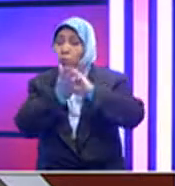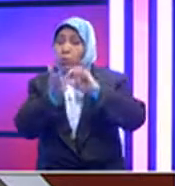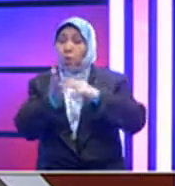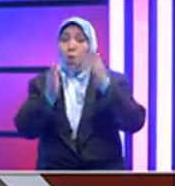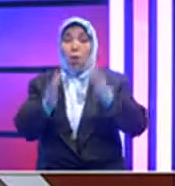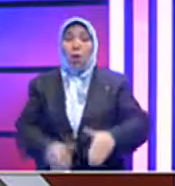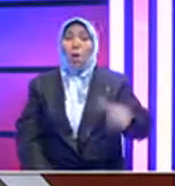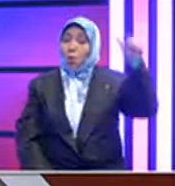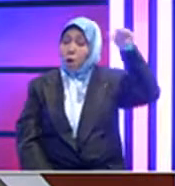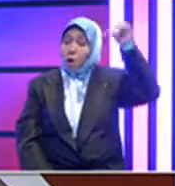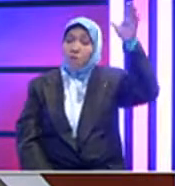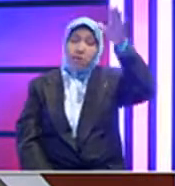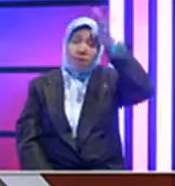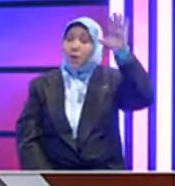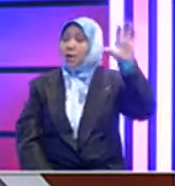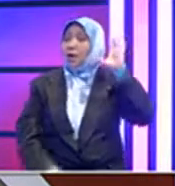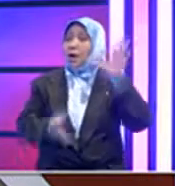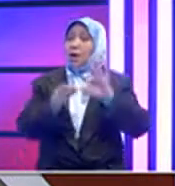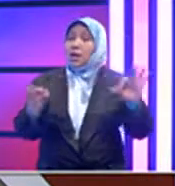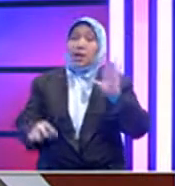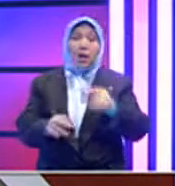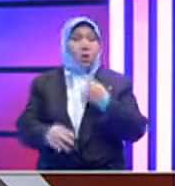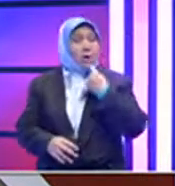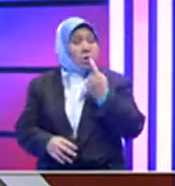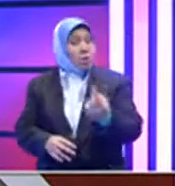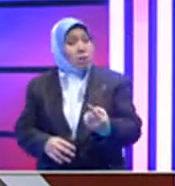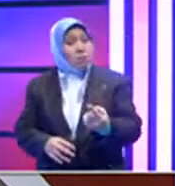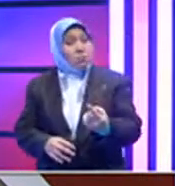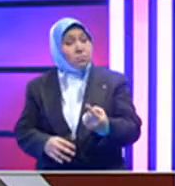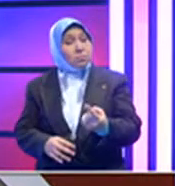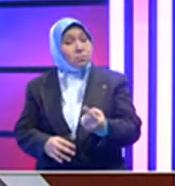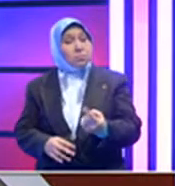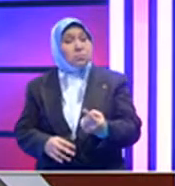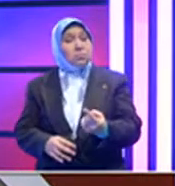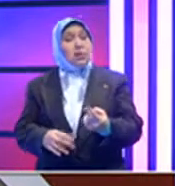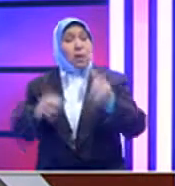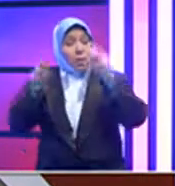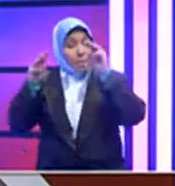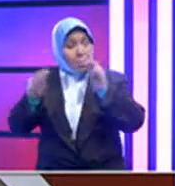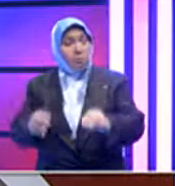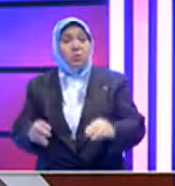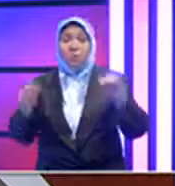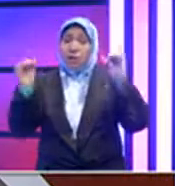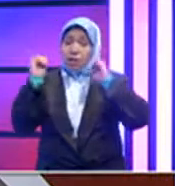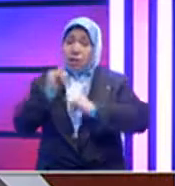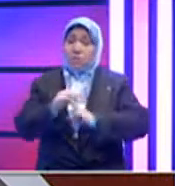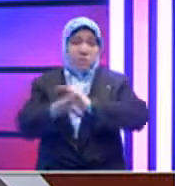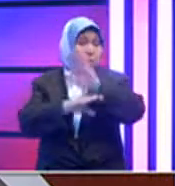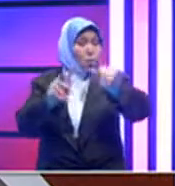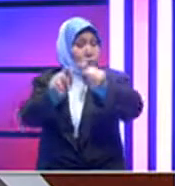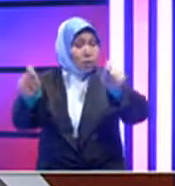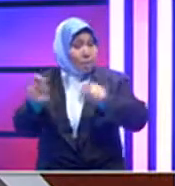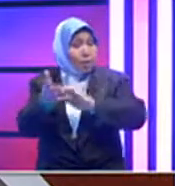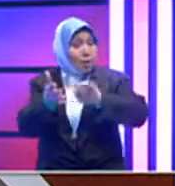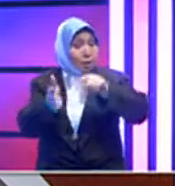orang-orang musyrik yang tengah ayat ini kate kalau Katakan Ya kalau katakan kami ini beribadah kami kepastian semua tempat